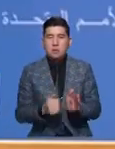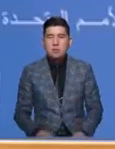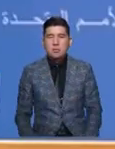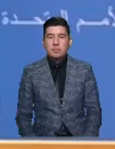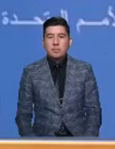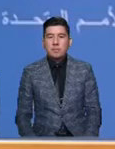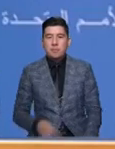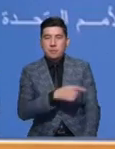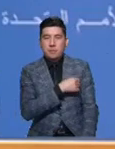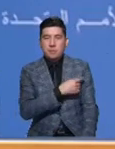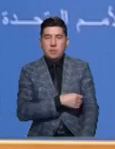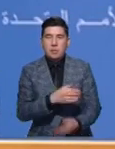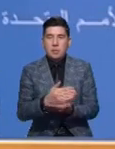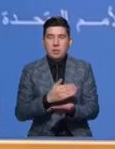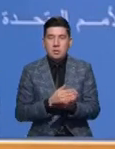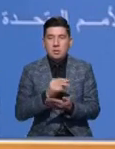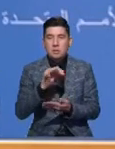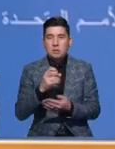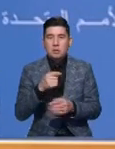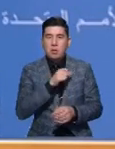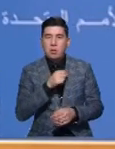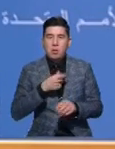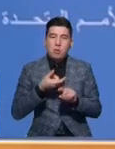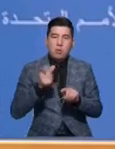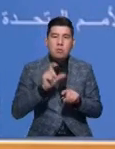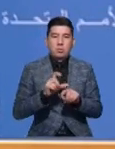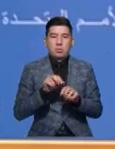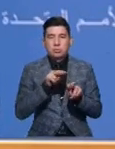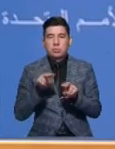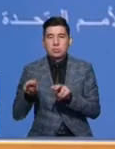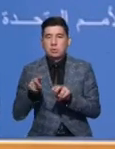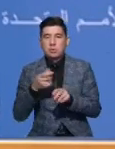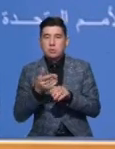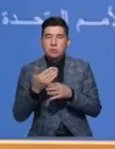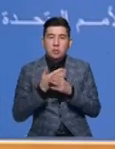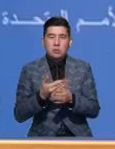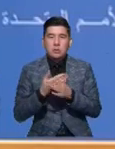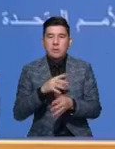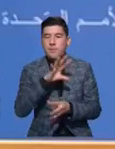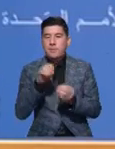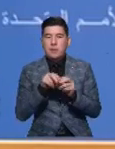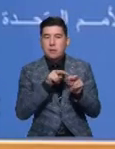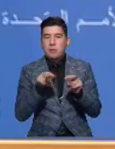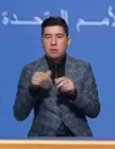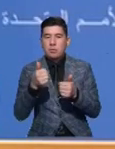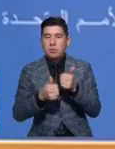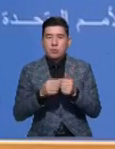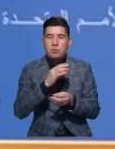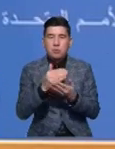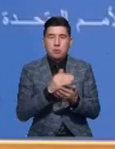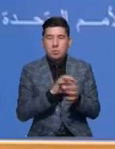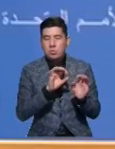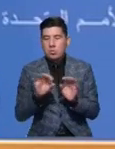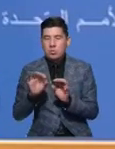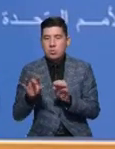Больницы и медицинский персонал находятся под особой защитой в соответствии с международным гуманитарным правом, и все стороны конфликта должны обеспечить их защиту.